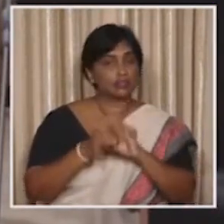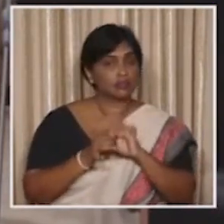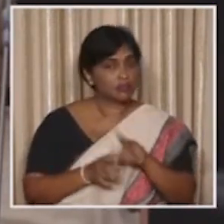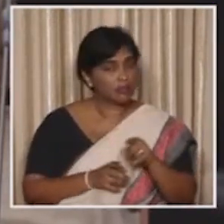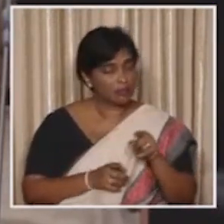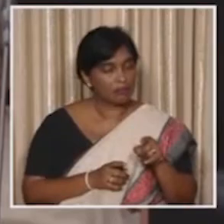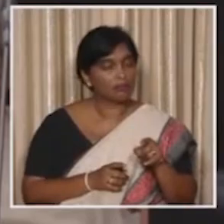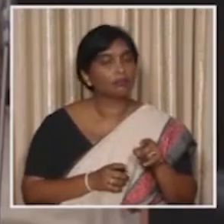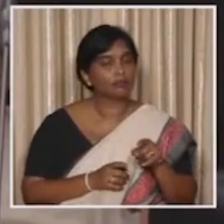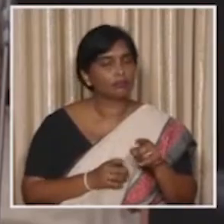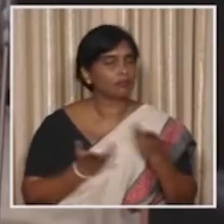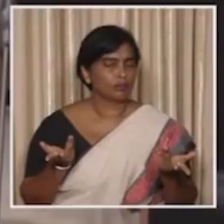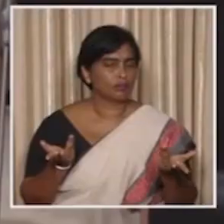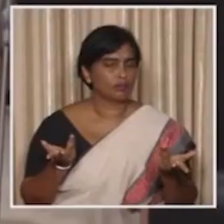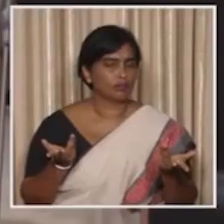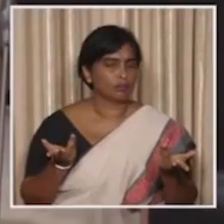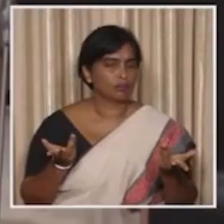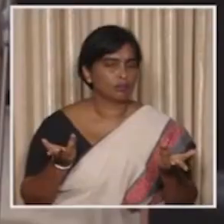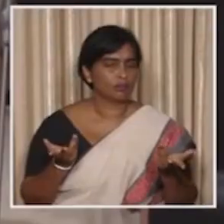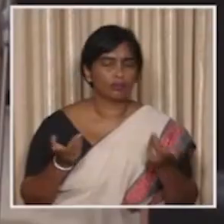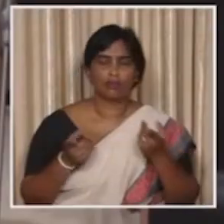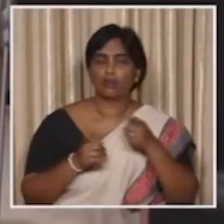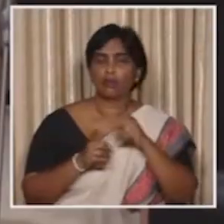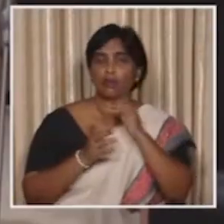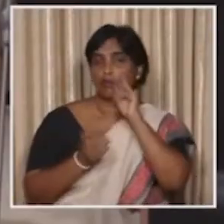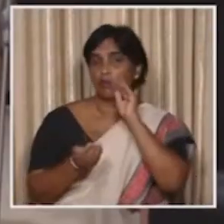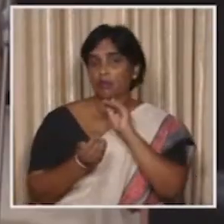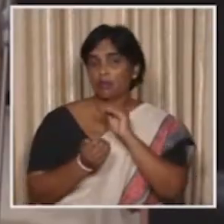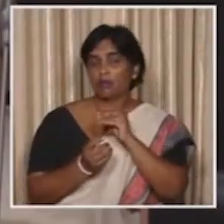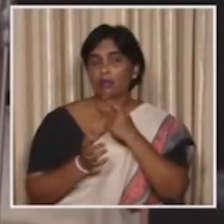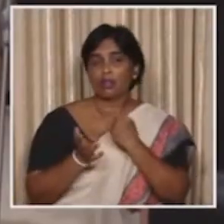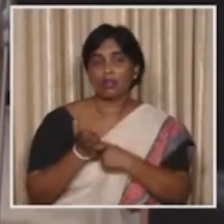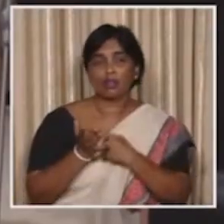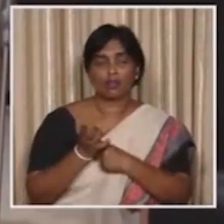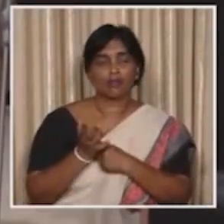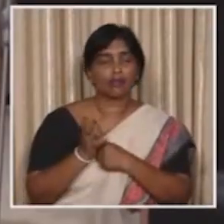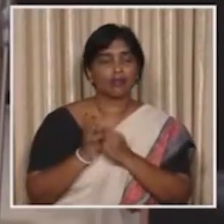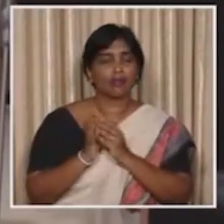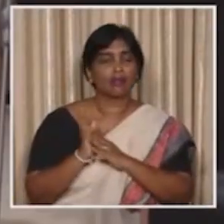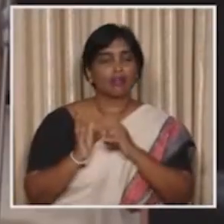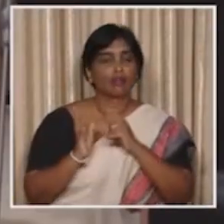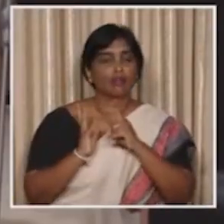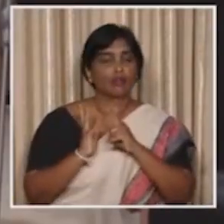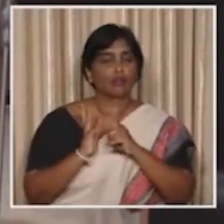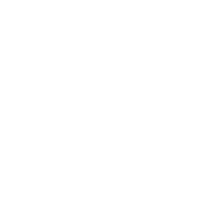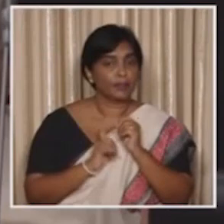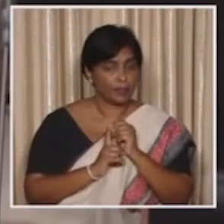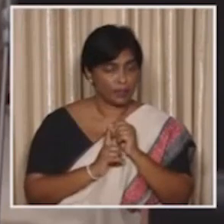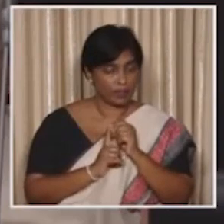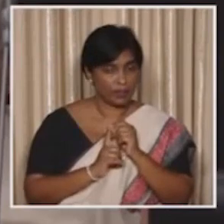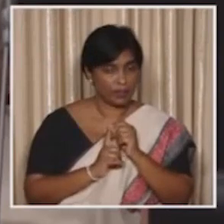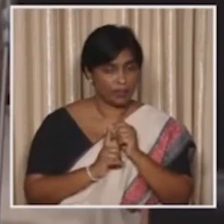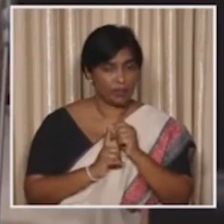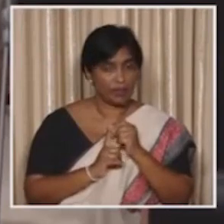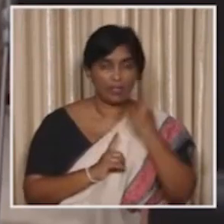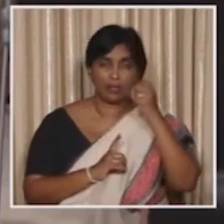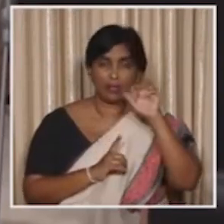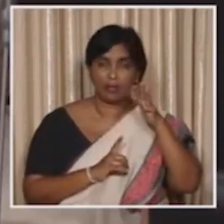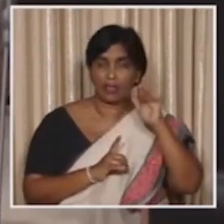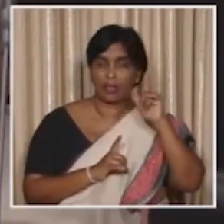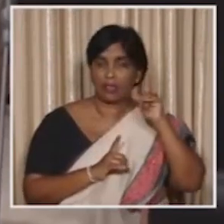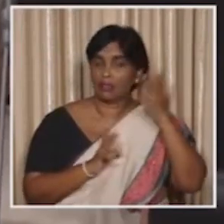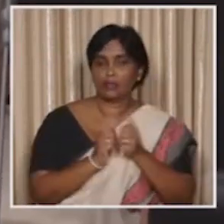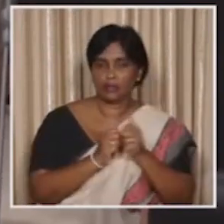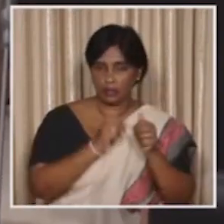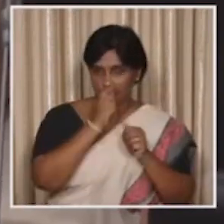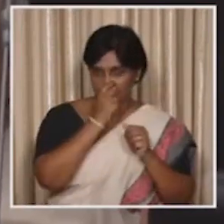නම් මොකද්ද ඒක? අනික කවුද රැකව මැතිතුමා කියන්නේ? රැකව මැතිතුමා කියන්නේ එක්සත් ජාතික පක්ෂයේ ඔය 70 ගණන් වල අපි ඔක්කොම එකට